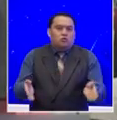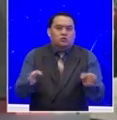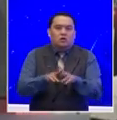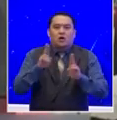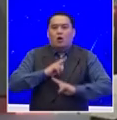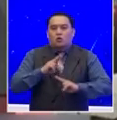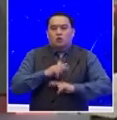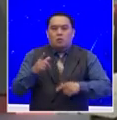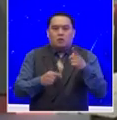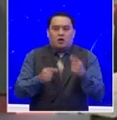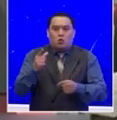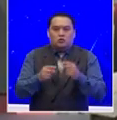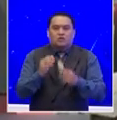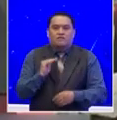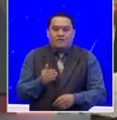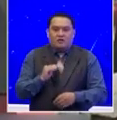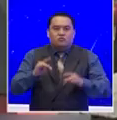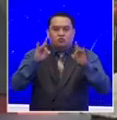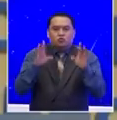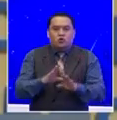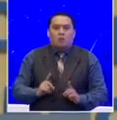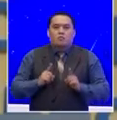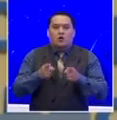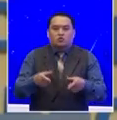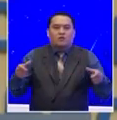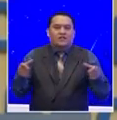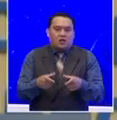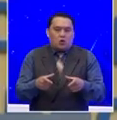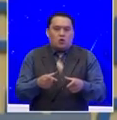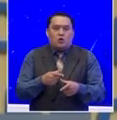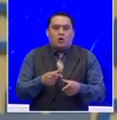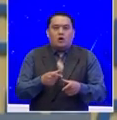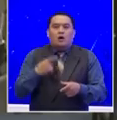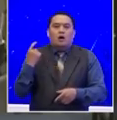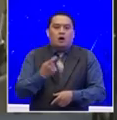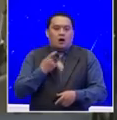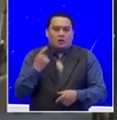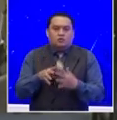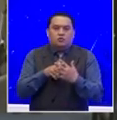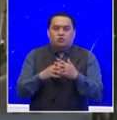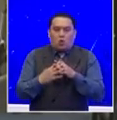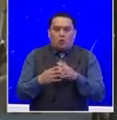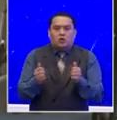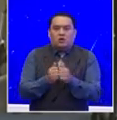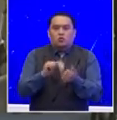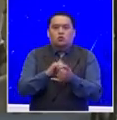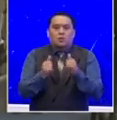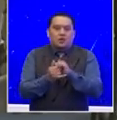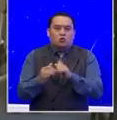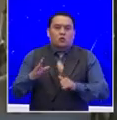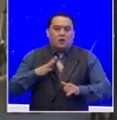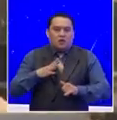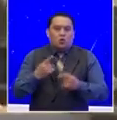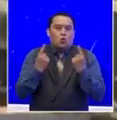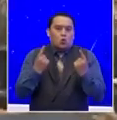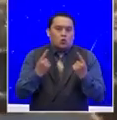и сотрудники молочной фермы, чтобы случайно не попасть в изоляцию. Многопрофильное хозяйство в поселке Солнечный в пригороде Усть-Каменогорска –